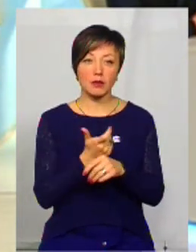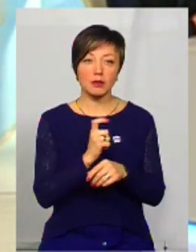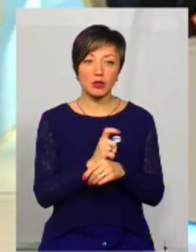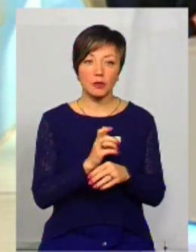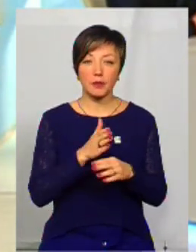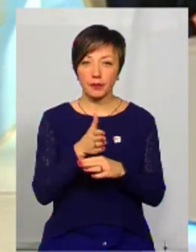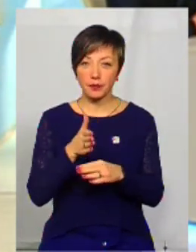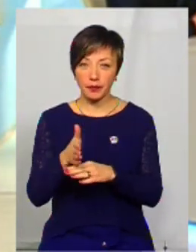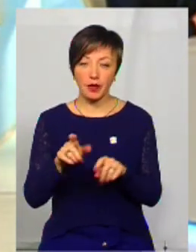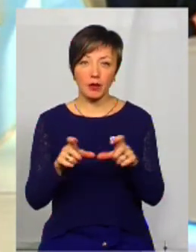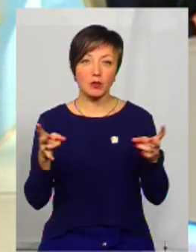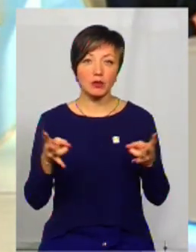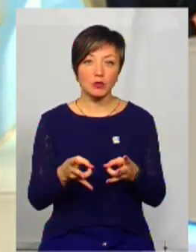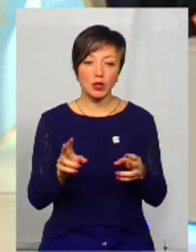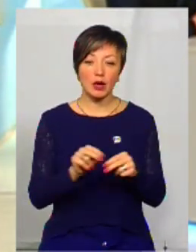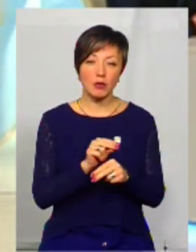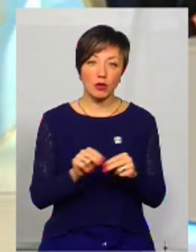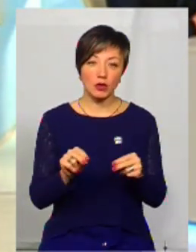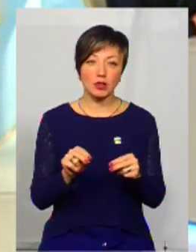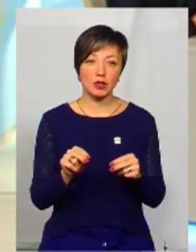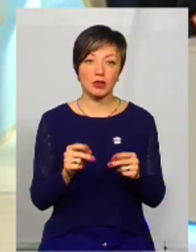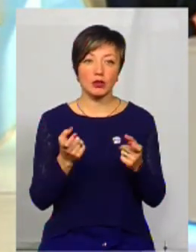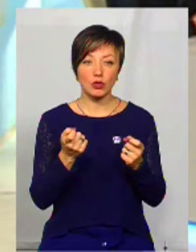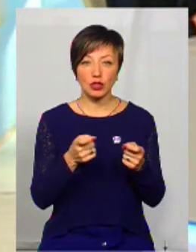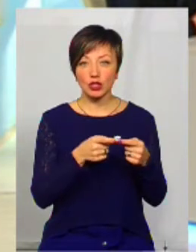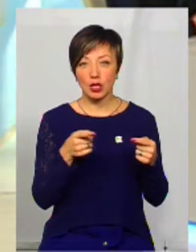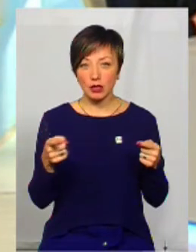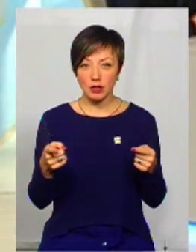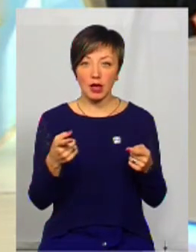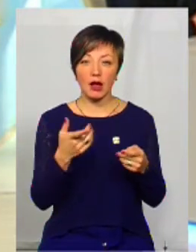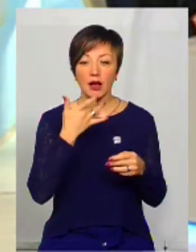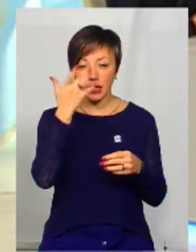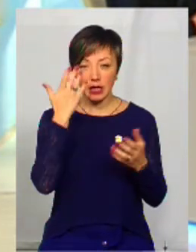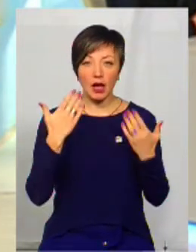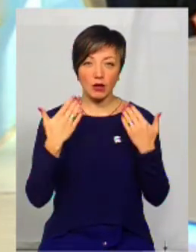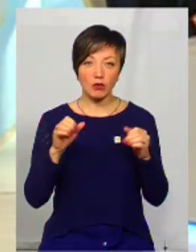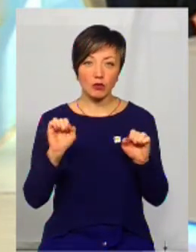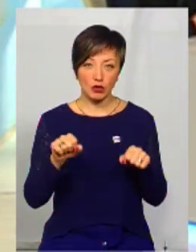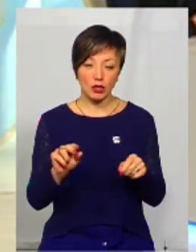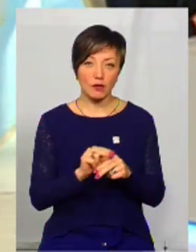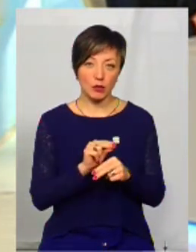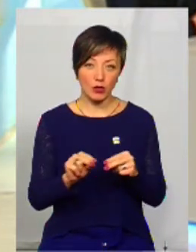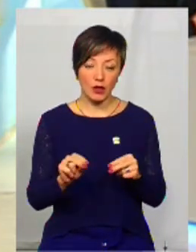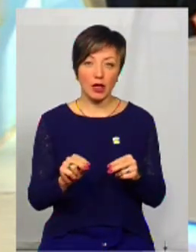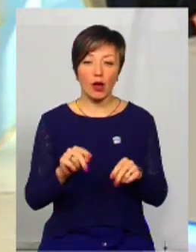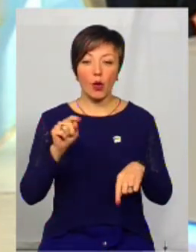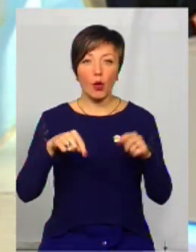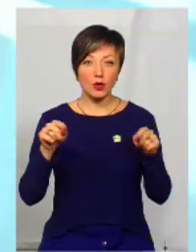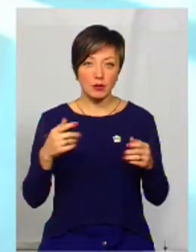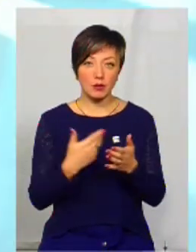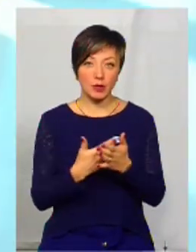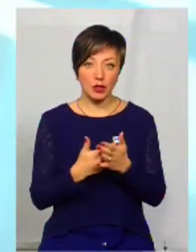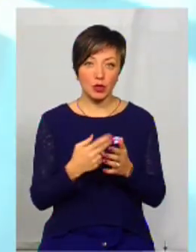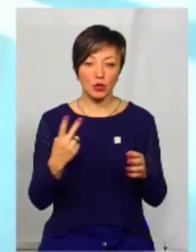перевірку. Дали, якщо потребуються певні ремонти, отже дали трошечки часу, коли у літні канікули це можна було зробити. Осінню пішли